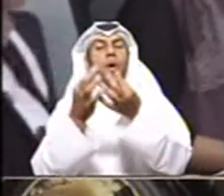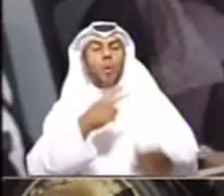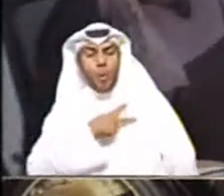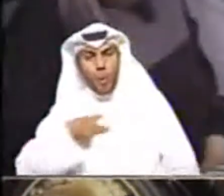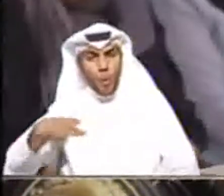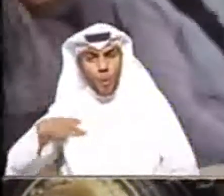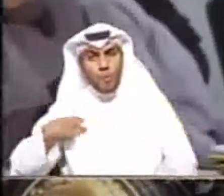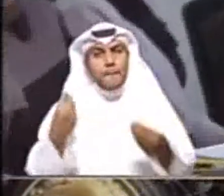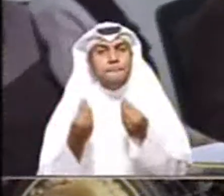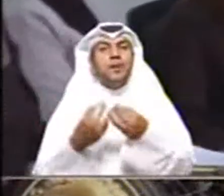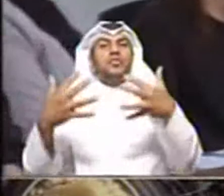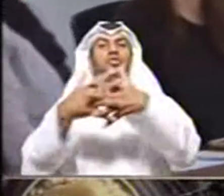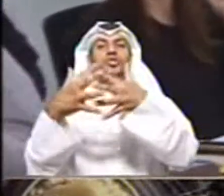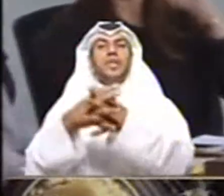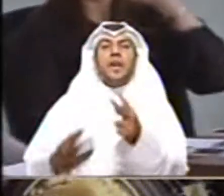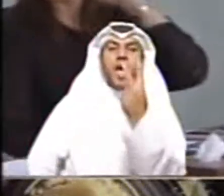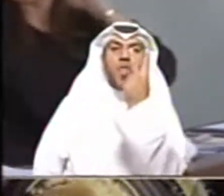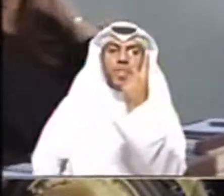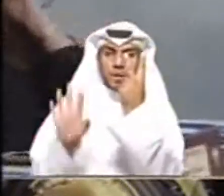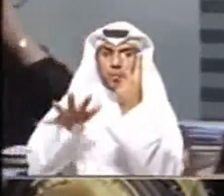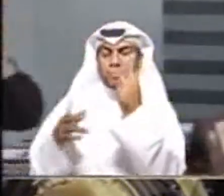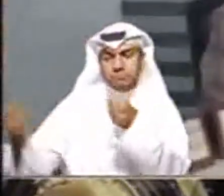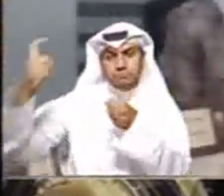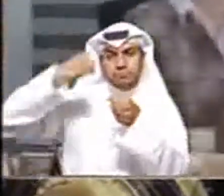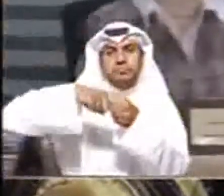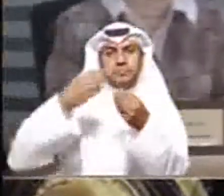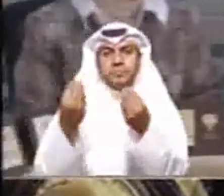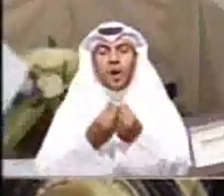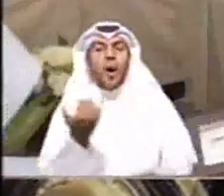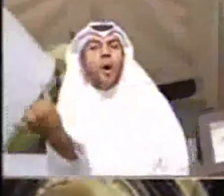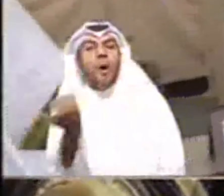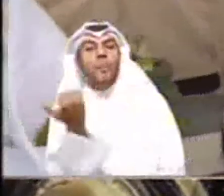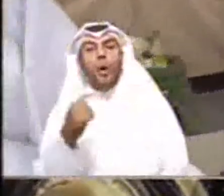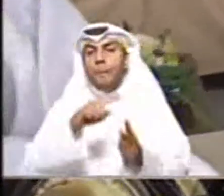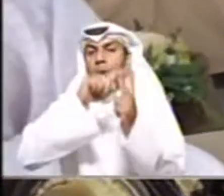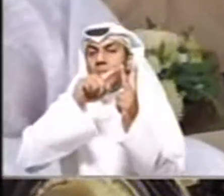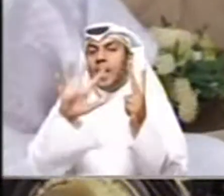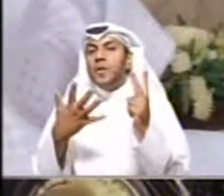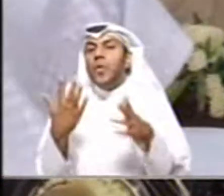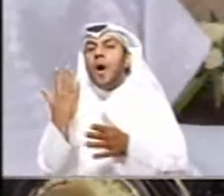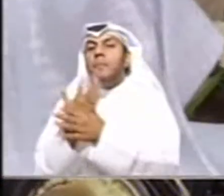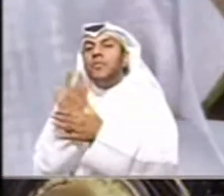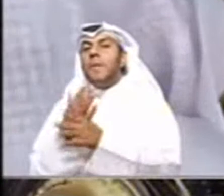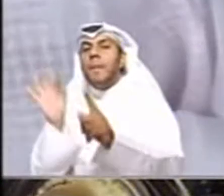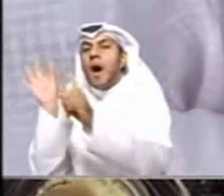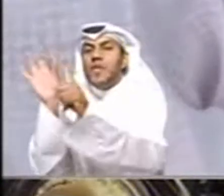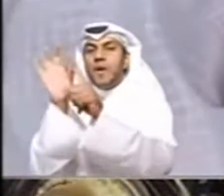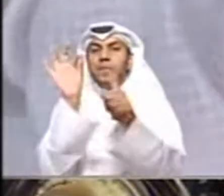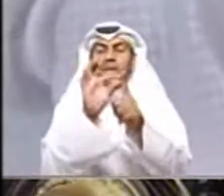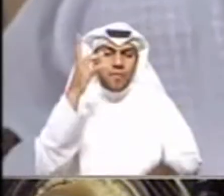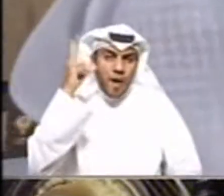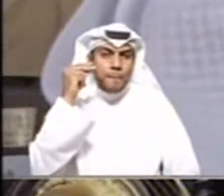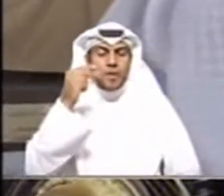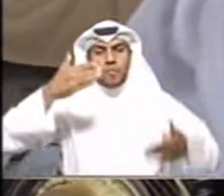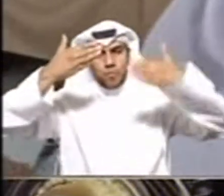الحكومي ومؤسسات المجتمع المدني في تسليط الضوء على فئة من ضمن الفئات المهمة جدا في المجتمع، لفئة ذوي الاحتياجات